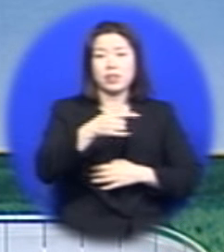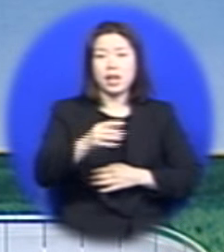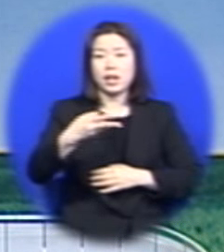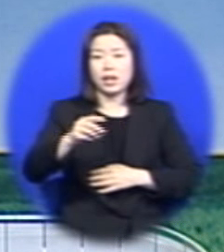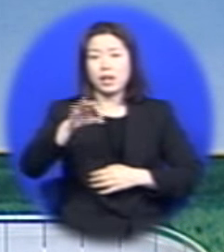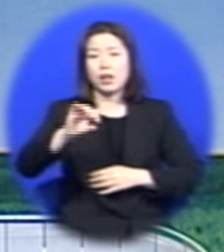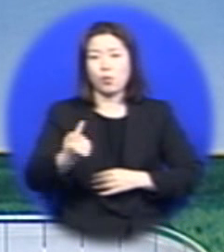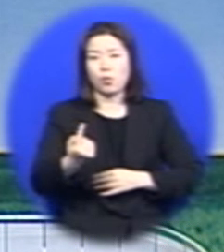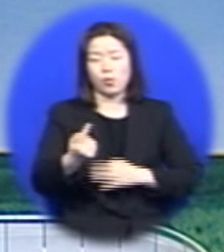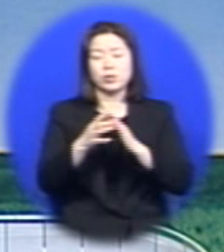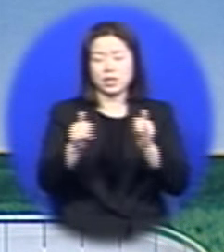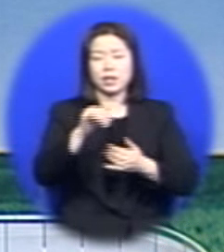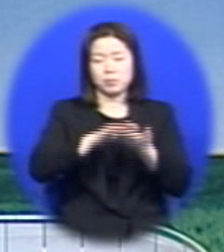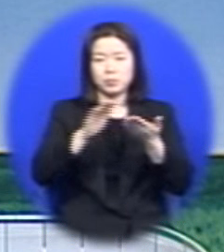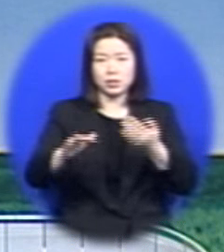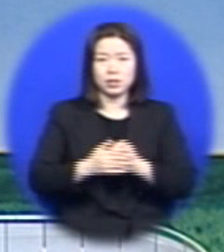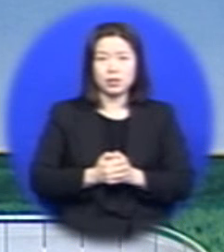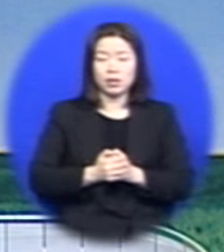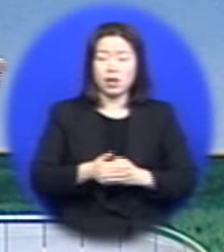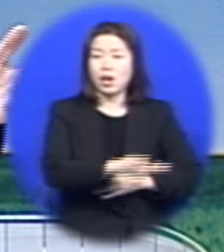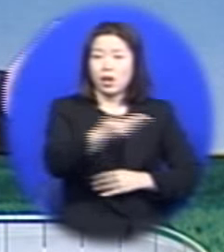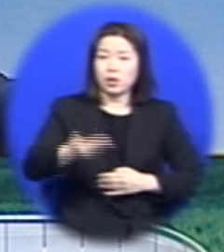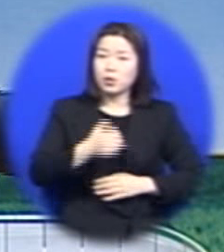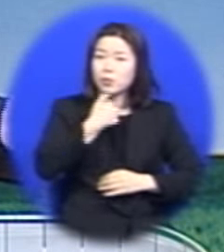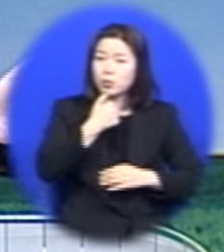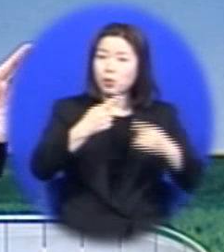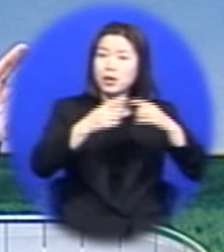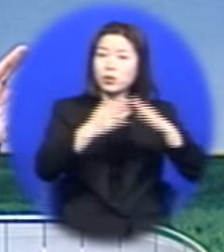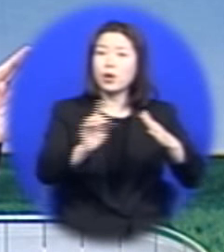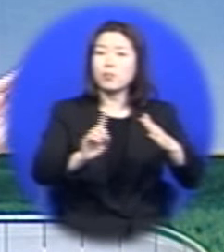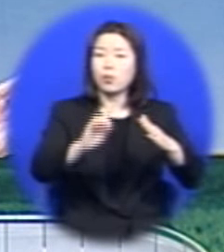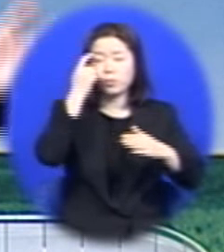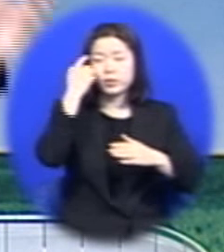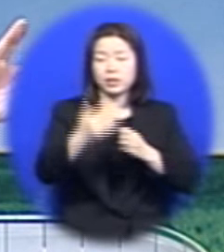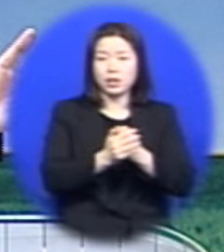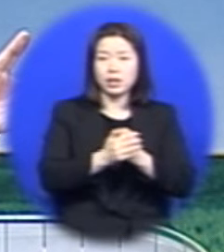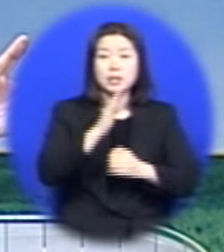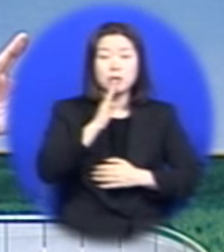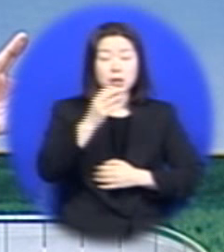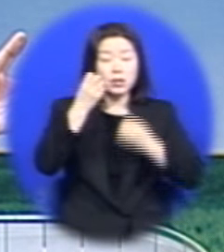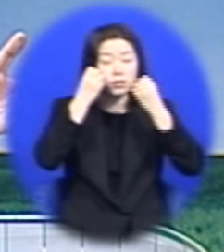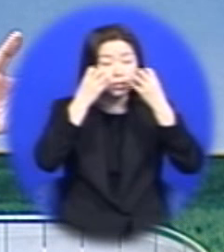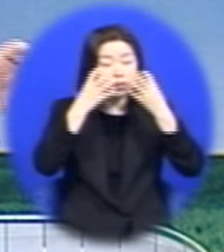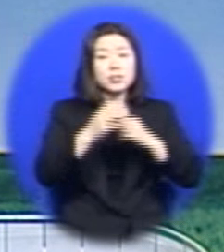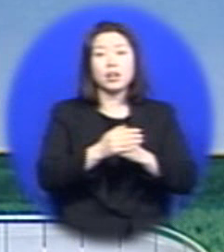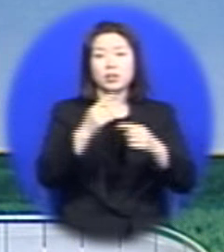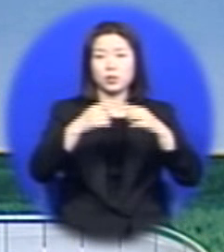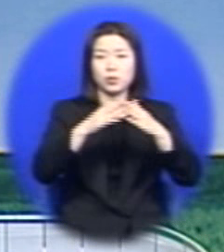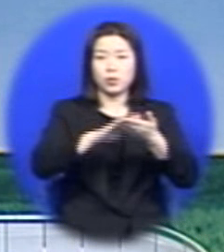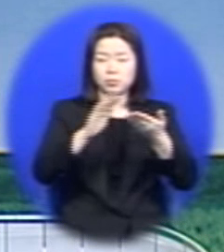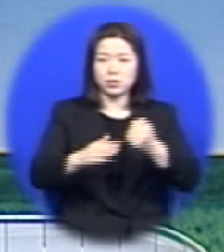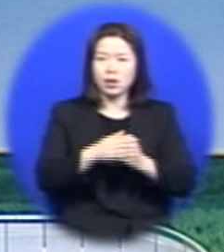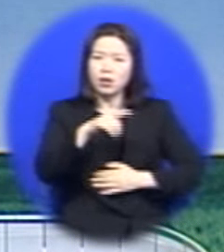네레오라는 사람이라는 겁니다. 여러분, 로마 교회는 어떤 교회인가? 정말 신기한 교회예요. 그